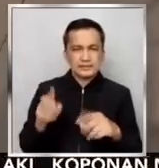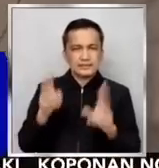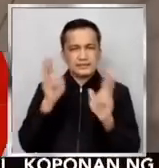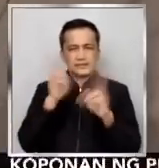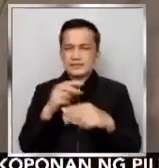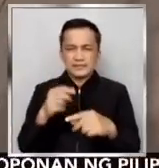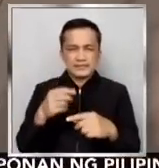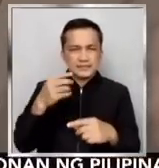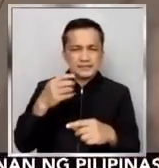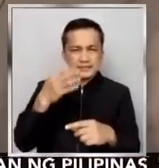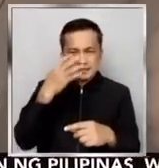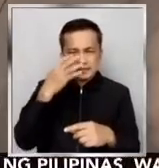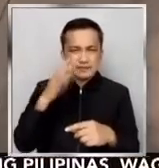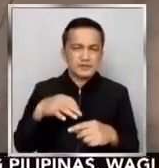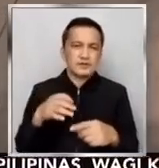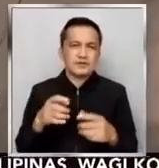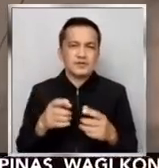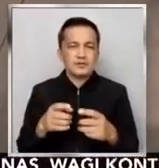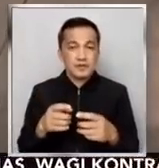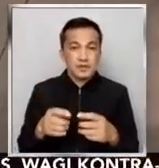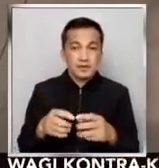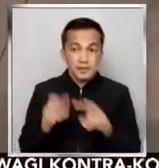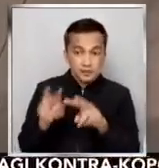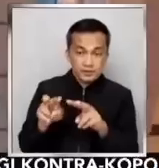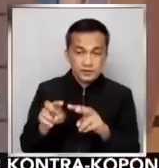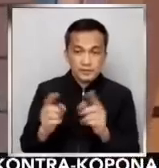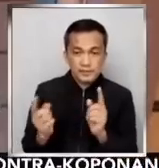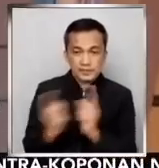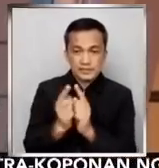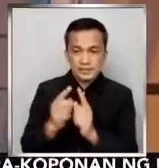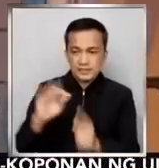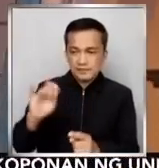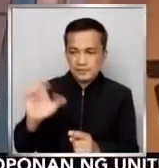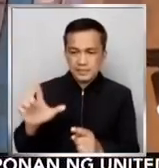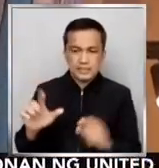nila kung magkikita ba muli si Fidel at si Klay.